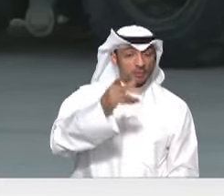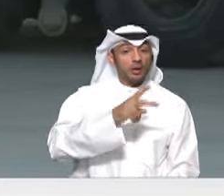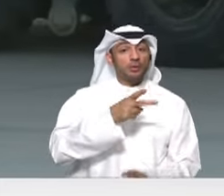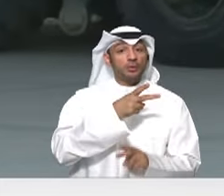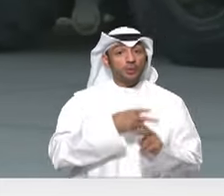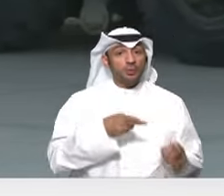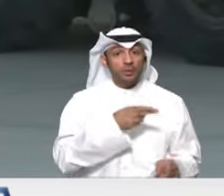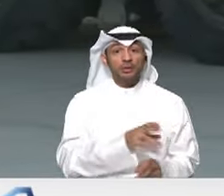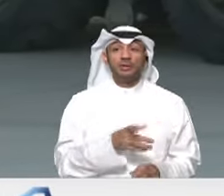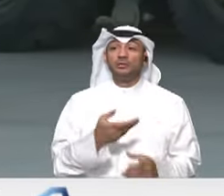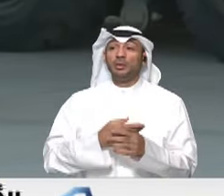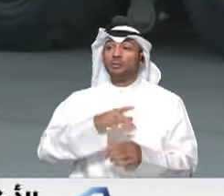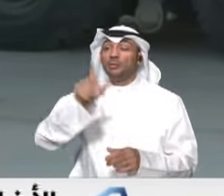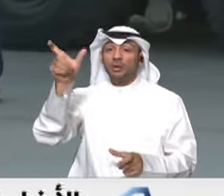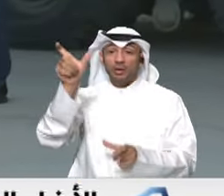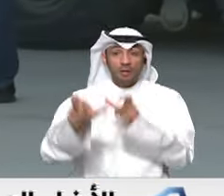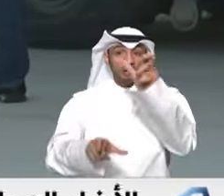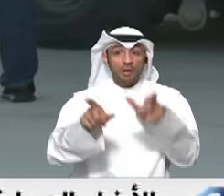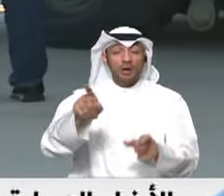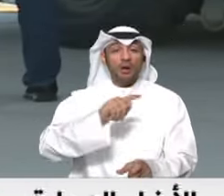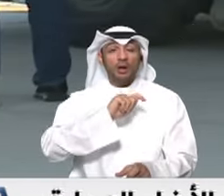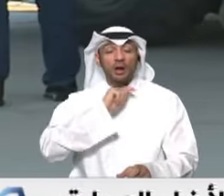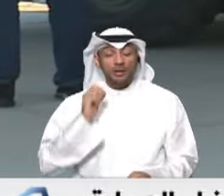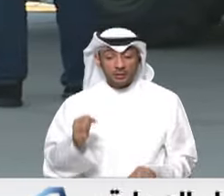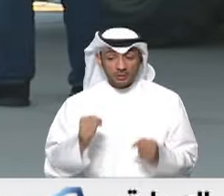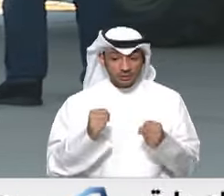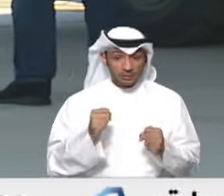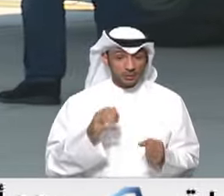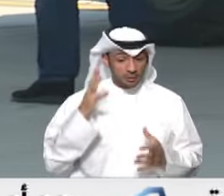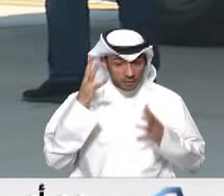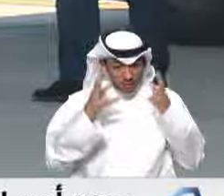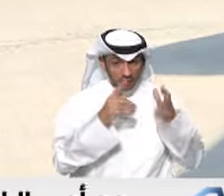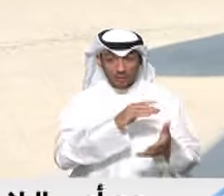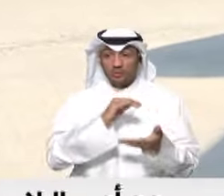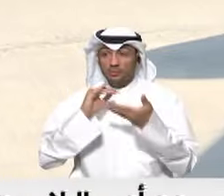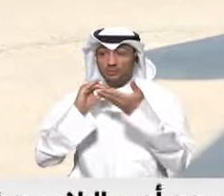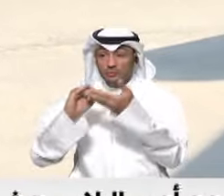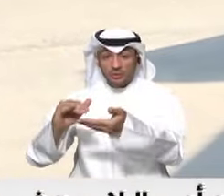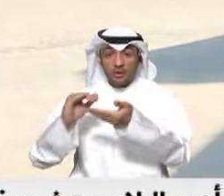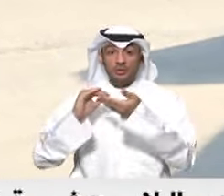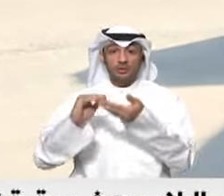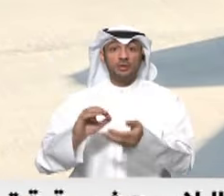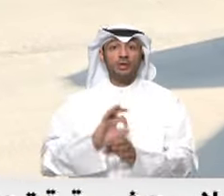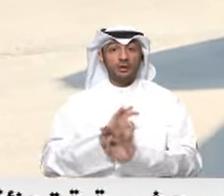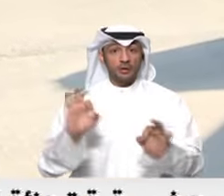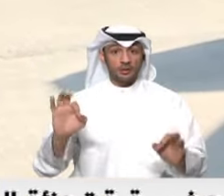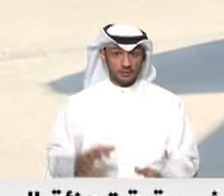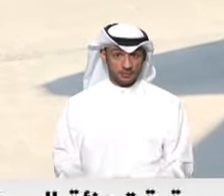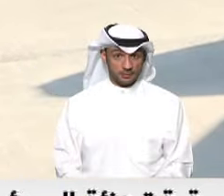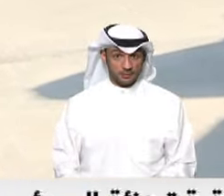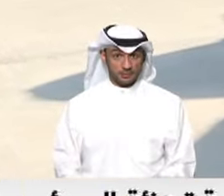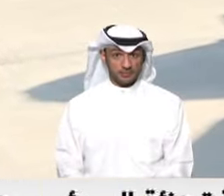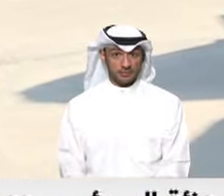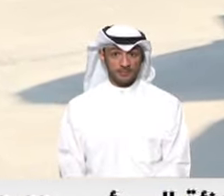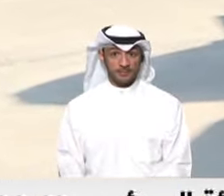مع المنكوبين وحرصا على الإسهام في تخفيف معاناتهم. نواف الشراكي، قناة الأخبار.